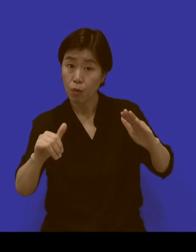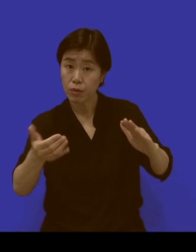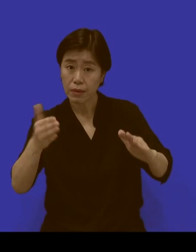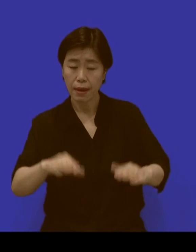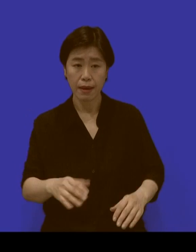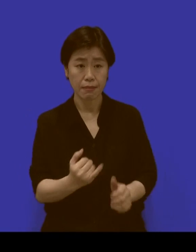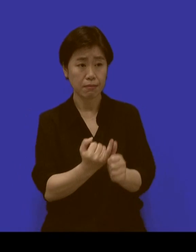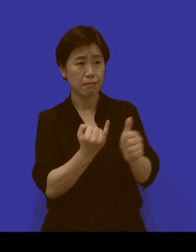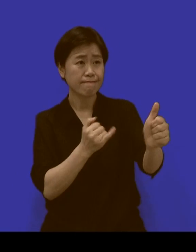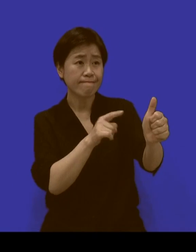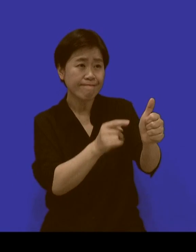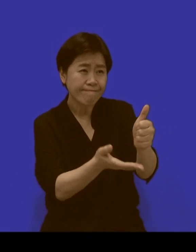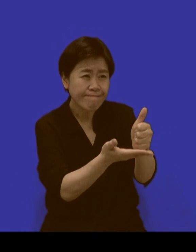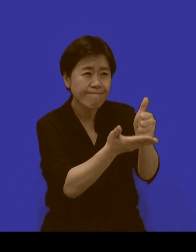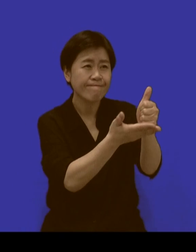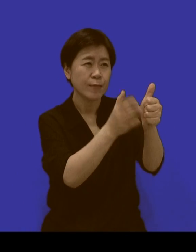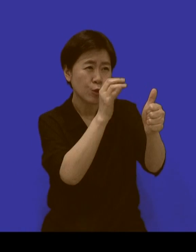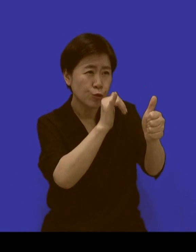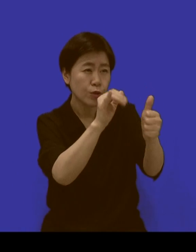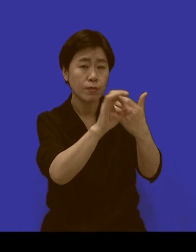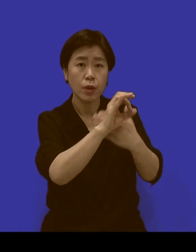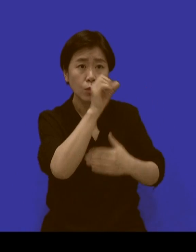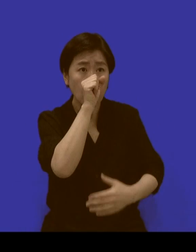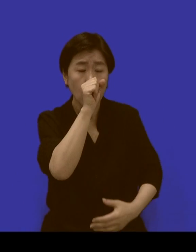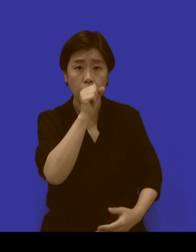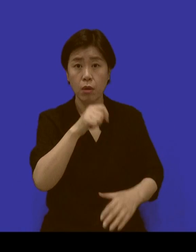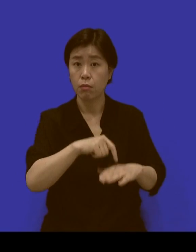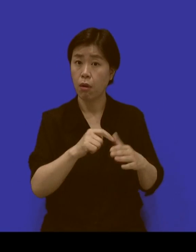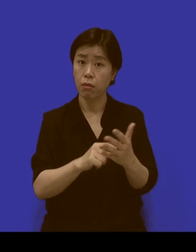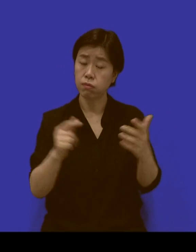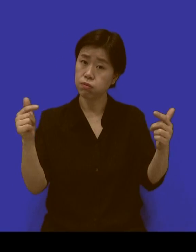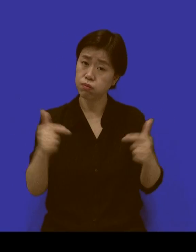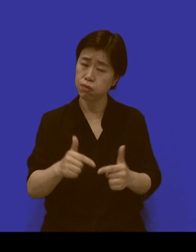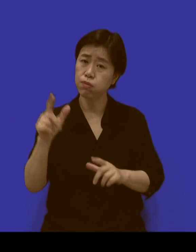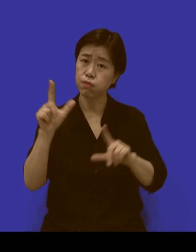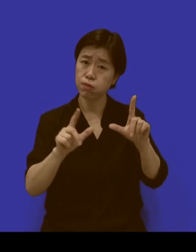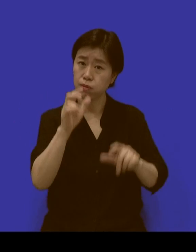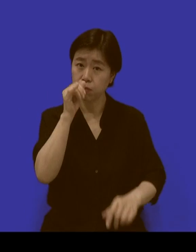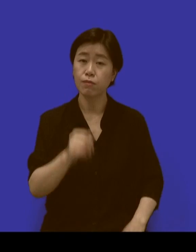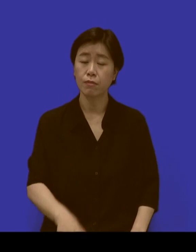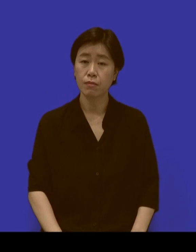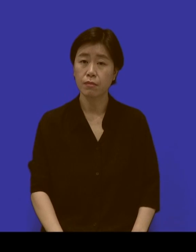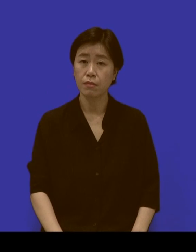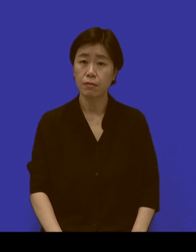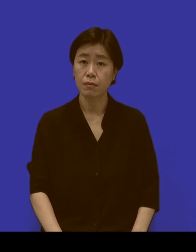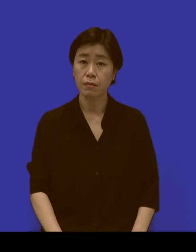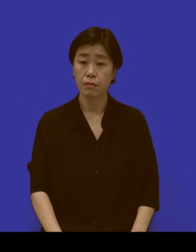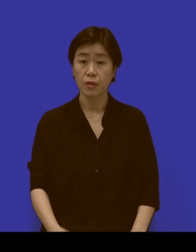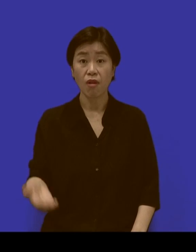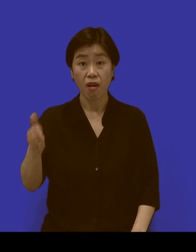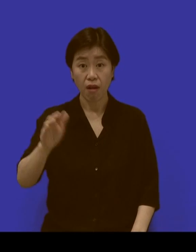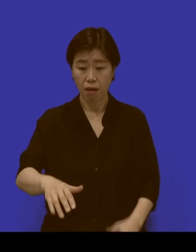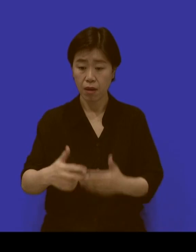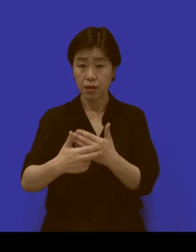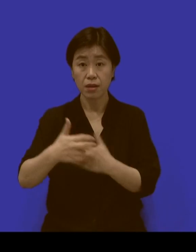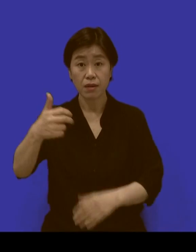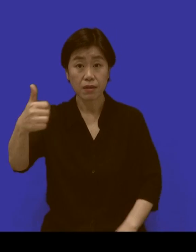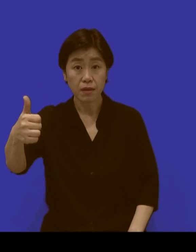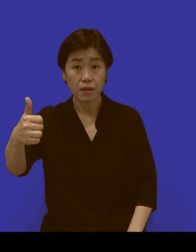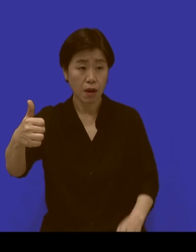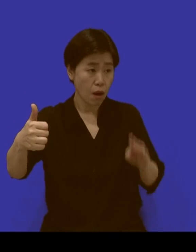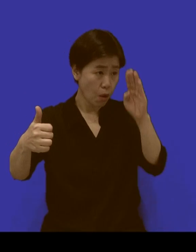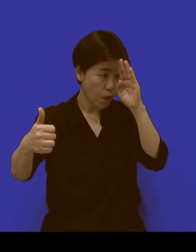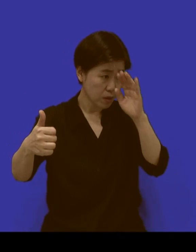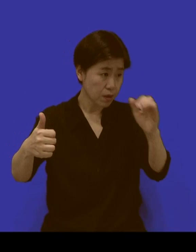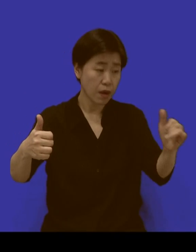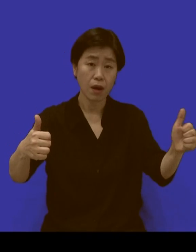남편이 정말 잘 됐으면 좋겠다 이런 마음 같지 않아요. 그런데 그 의사 선생님이 환자인데도 불구하고